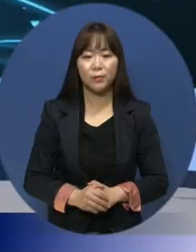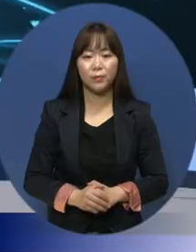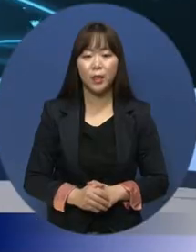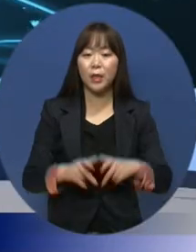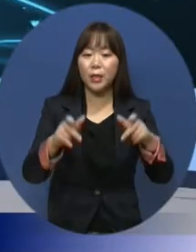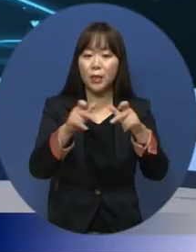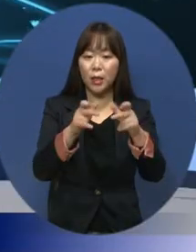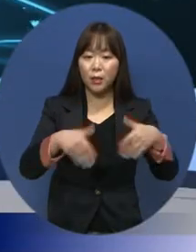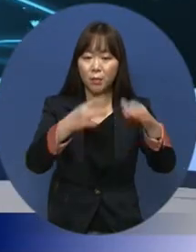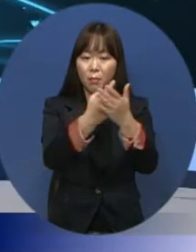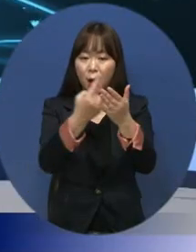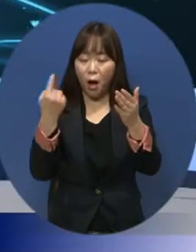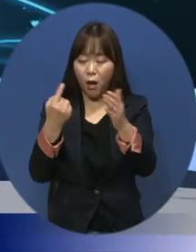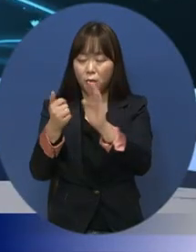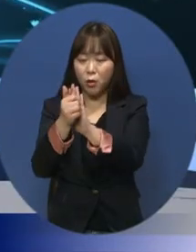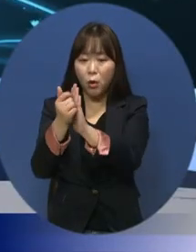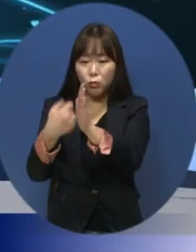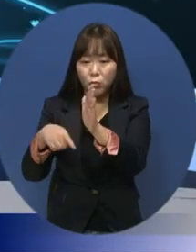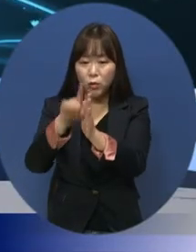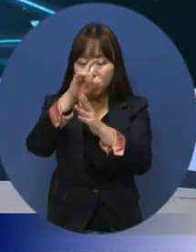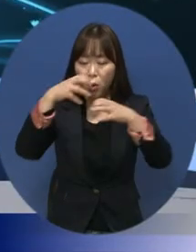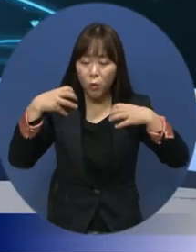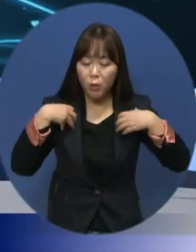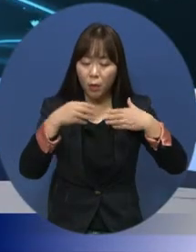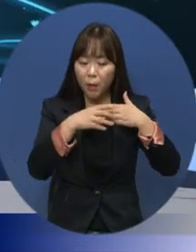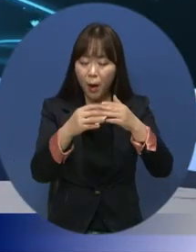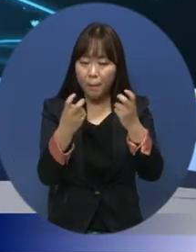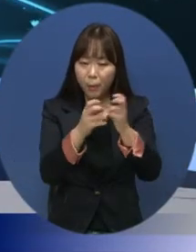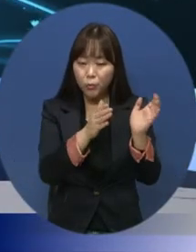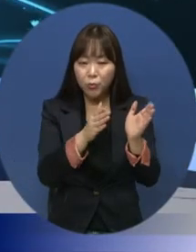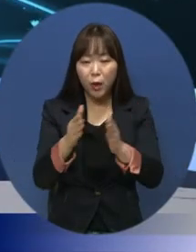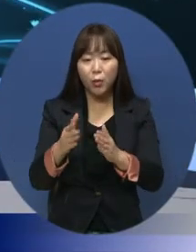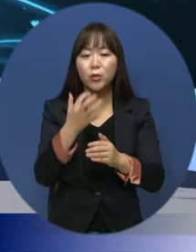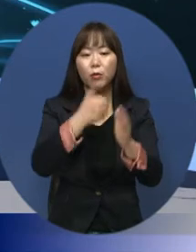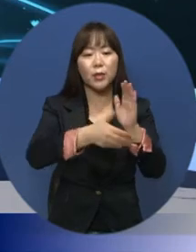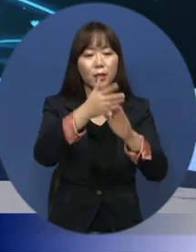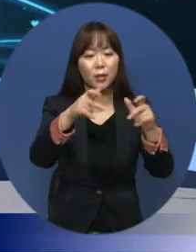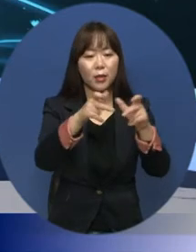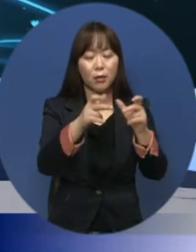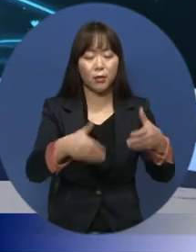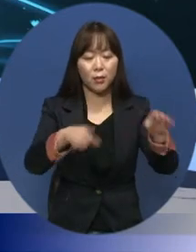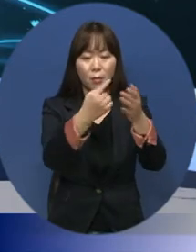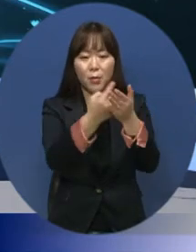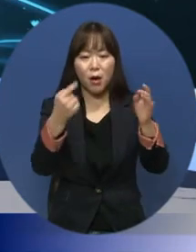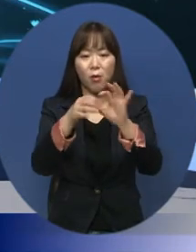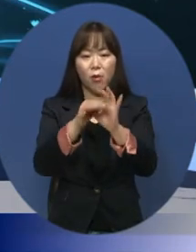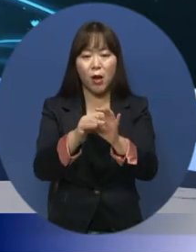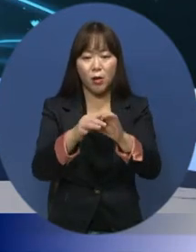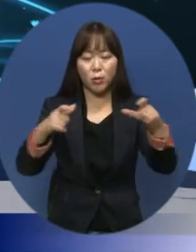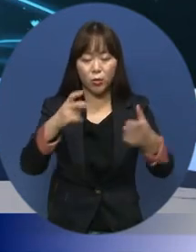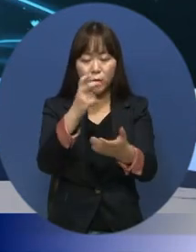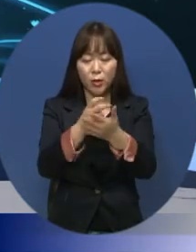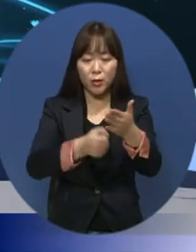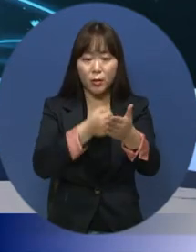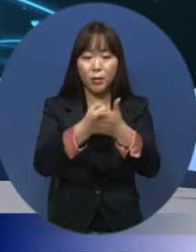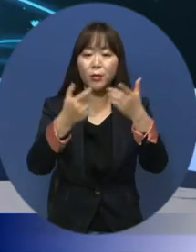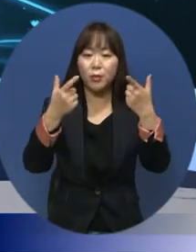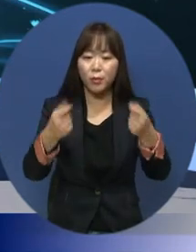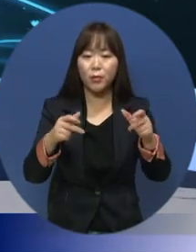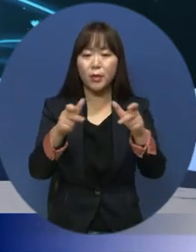장애인의 탈 시설 지원을 위해 정부가 로드맵을 마련하고 서울시는 장애인 탈 시설에 대한 조례를 제정하는 등